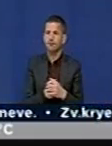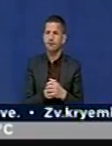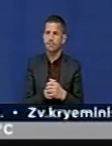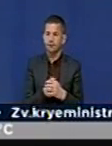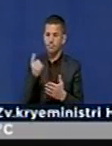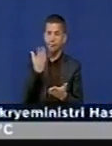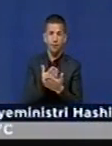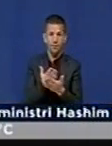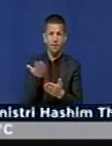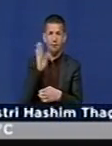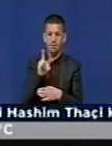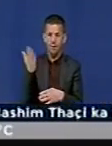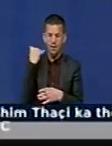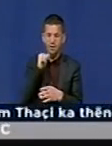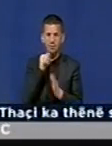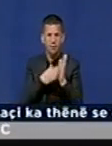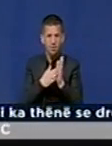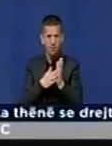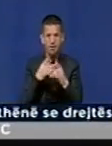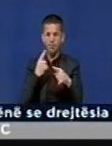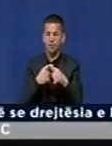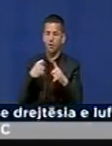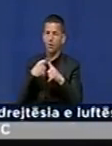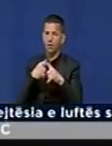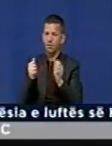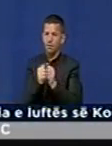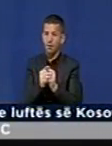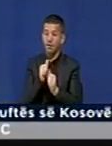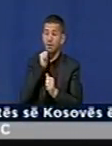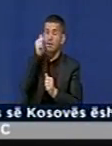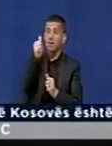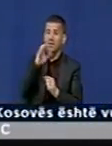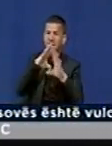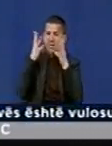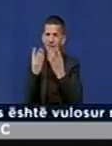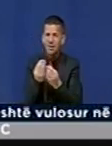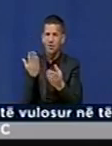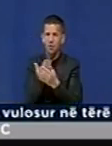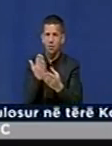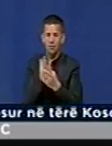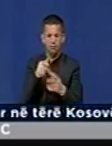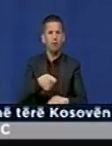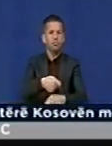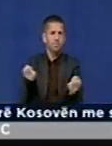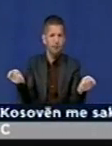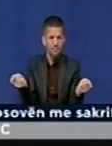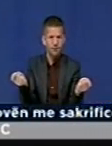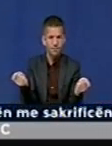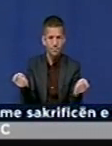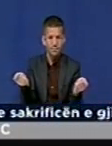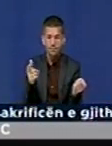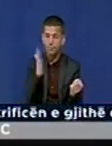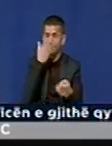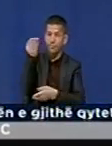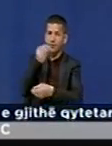qenë në opozit, zoti Mustafa në opozit, zoti Kurti në opozit. Prej ditës së parë, çdo dokument që kemi pas, ja kemi shpërndar edhe juve. Prej